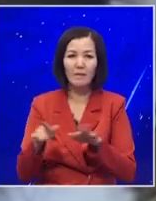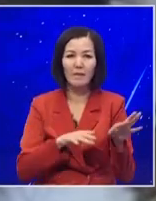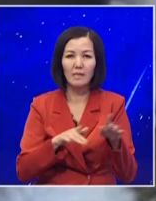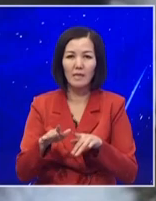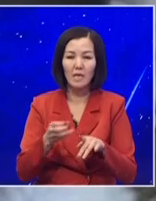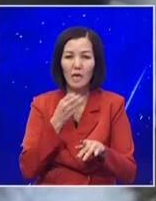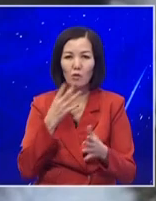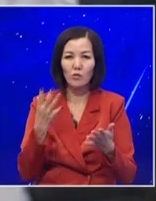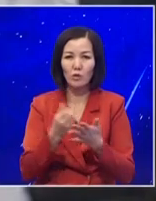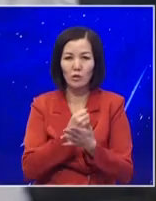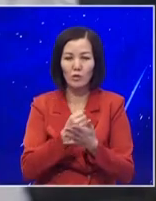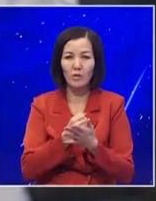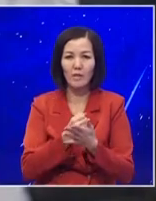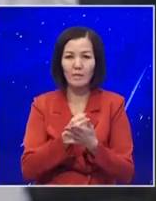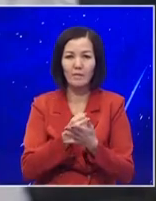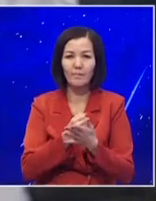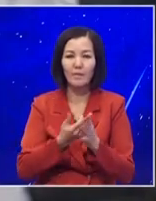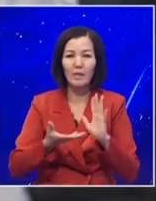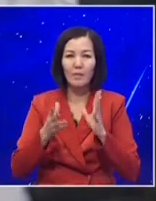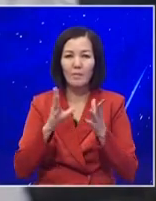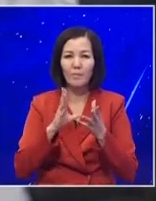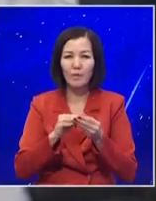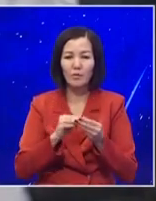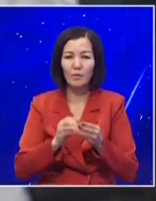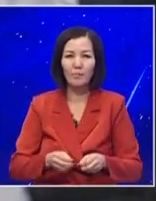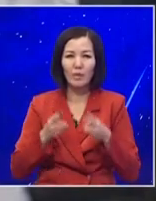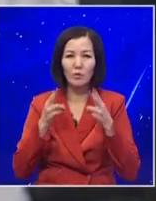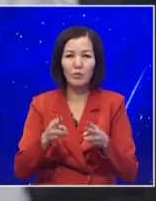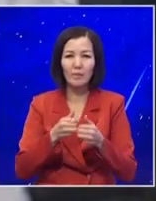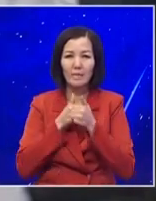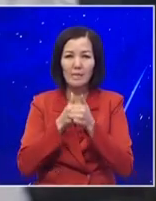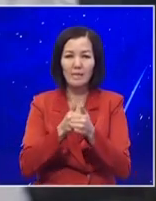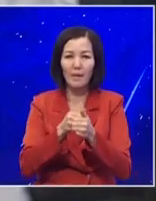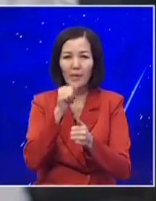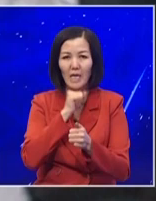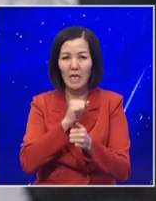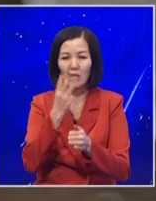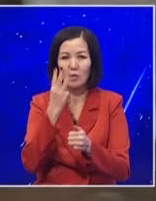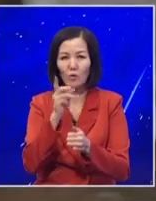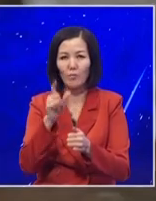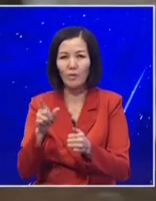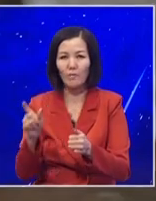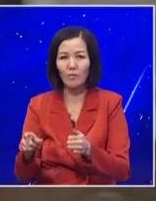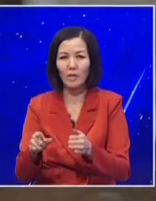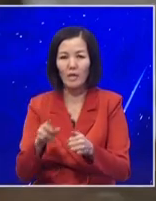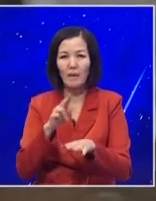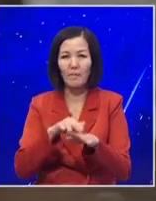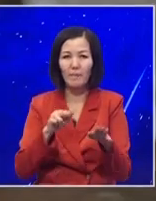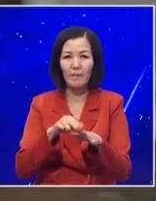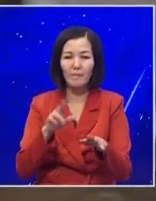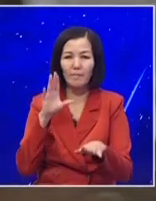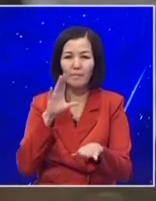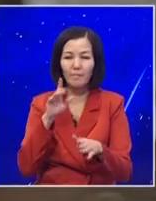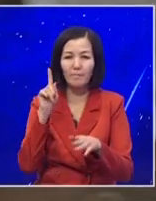дали ожидаемый результат. Проанализировав почерк преступников по следам краж с трех подворий, сотрудники полиции